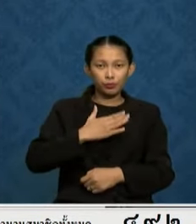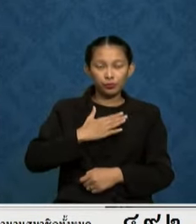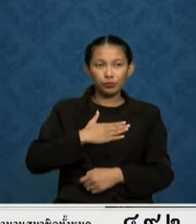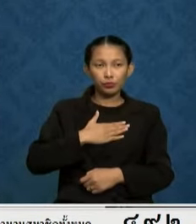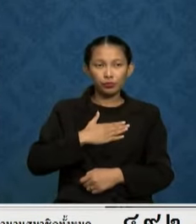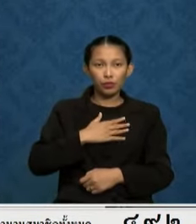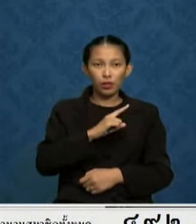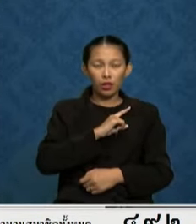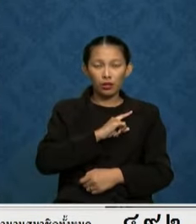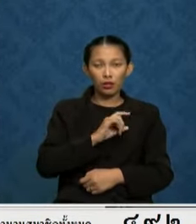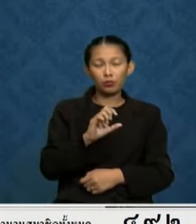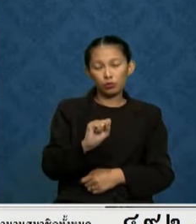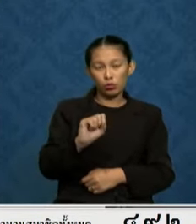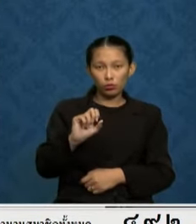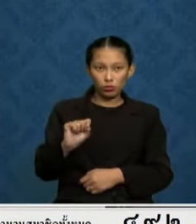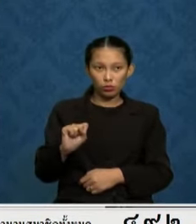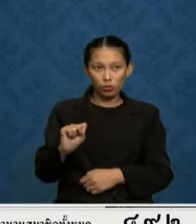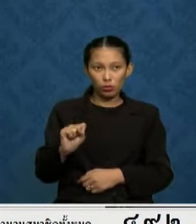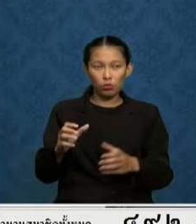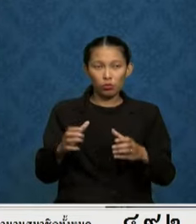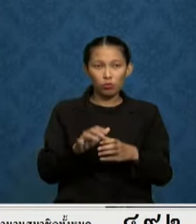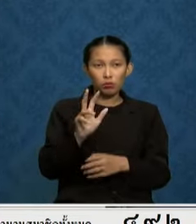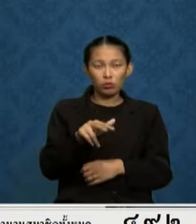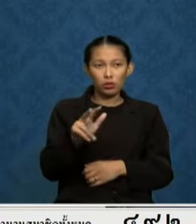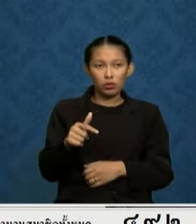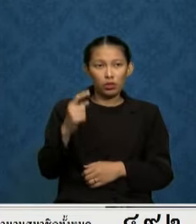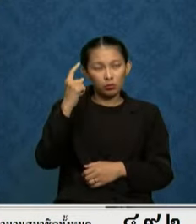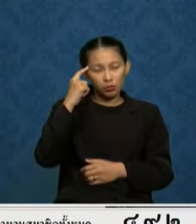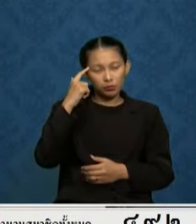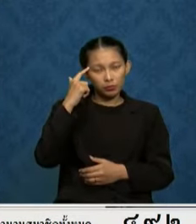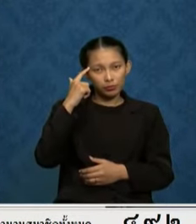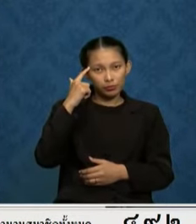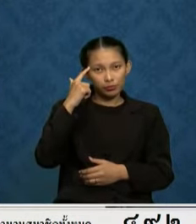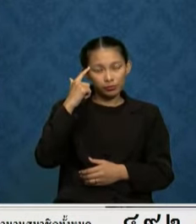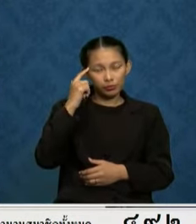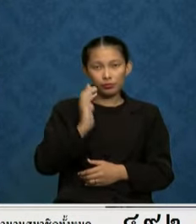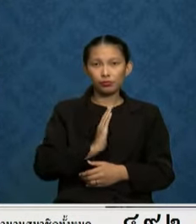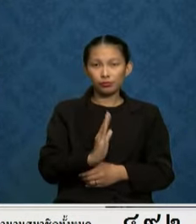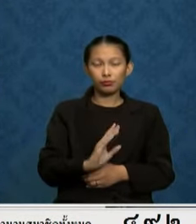ทานในฐานะที่เป็สมาชิสภาพูดแทนลัสดอนพักเพื่อไทยผมมจุดยนอย่นี้ครับ